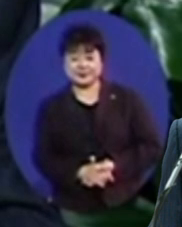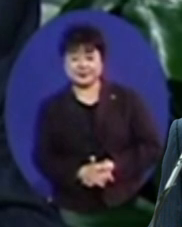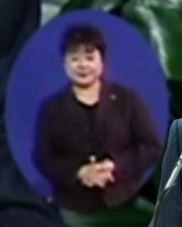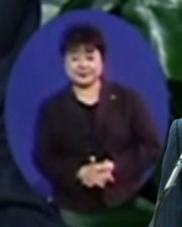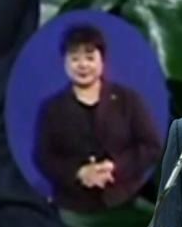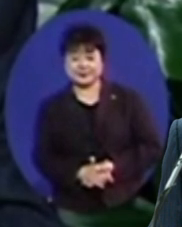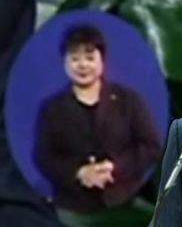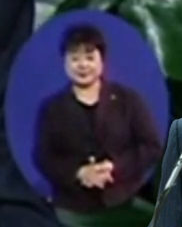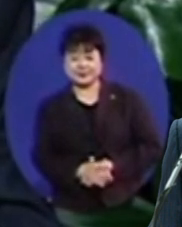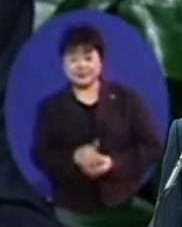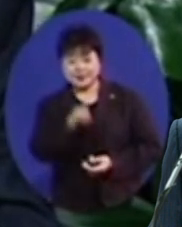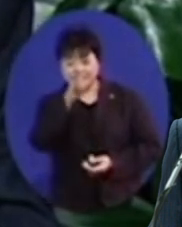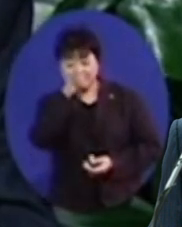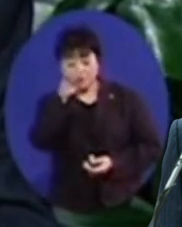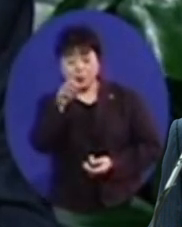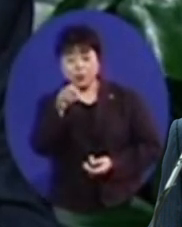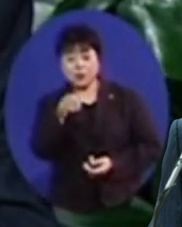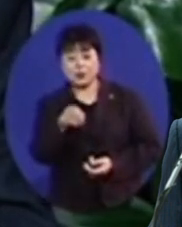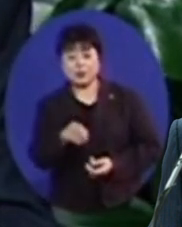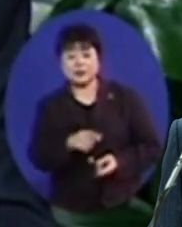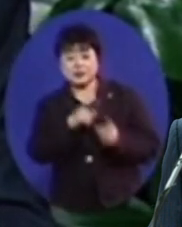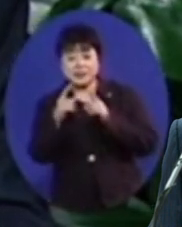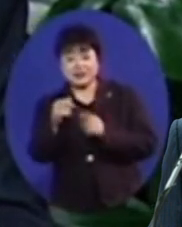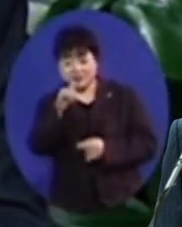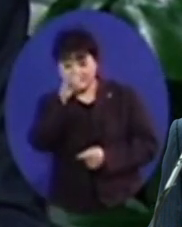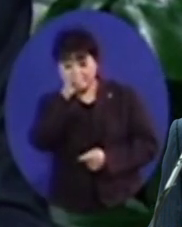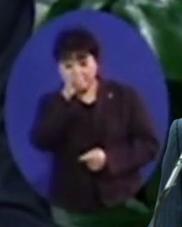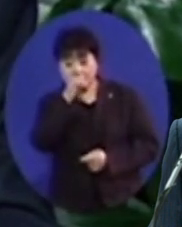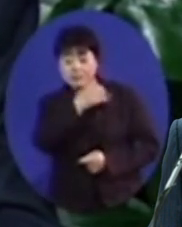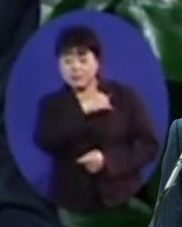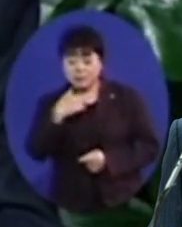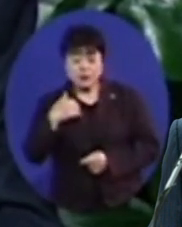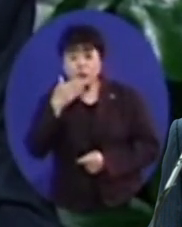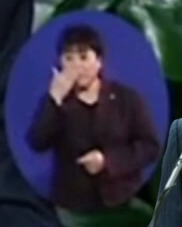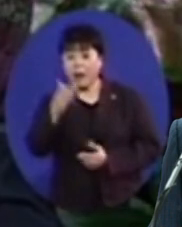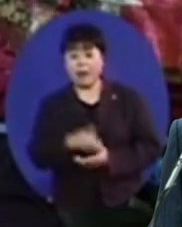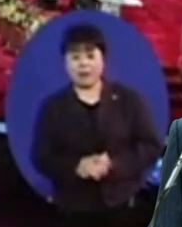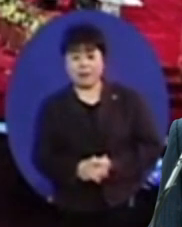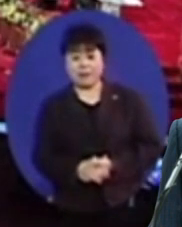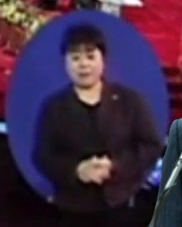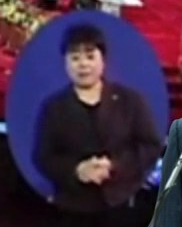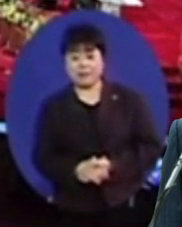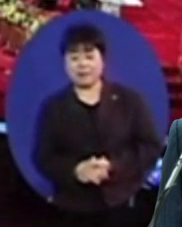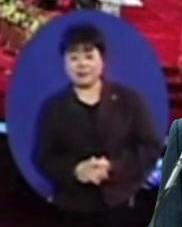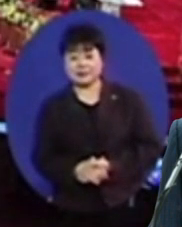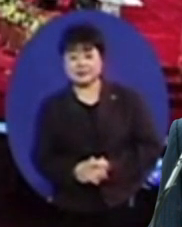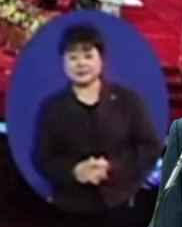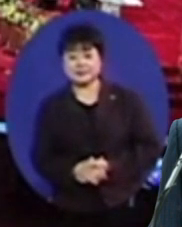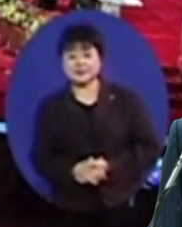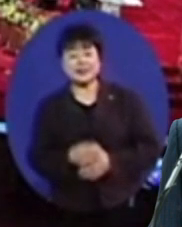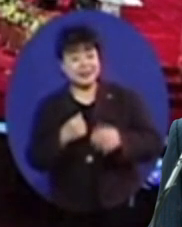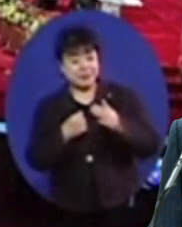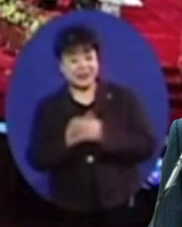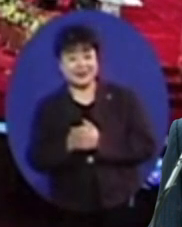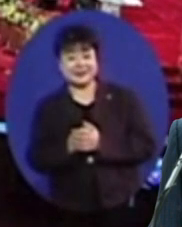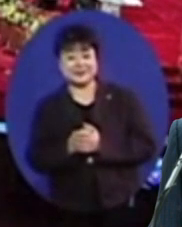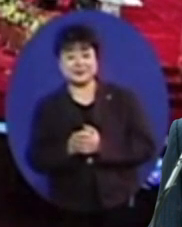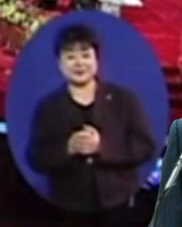내 있을 곳 살 곳 있으면 만족할 수 있지요. 우리는 그러므로